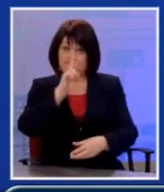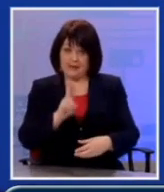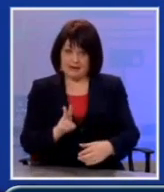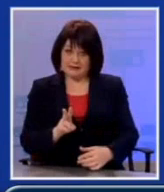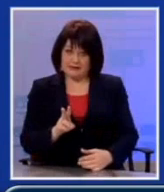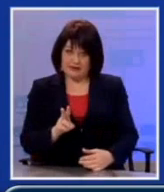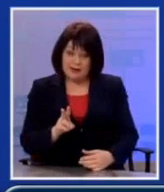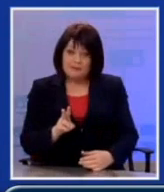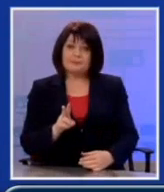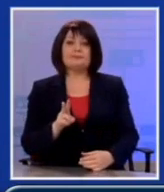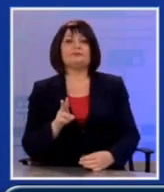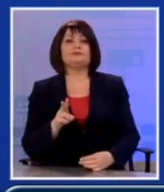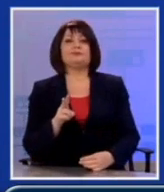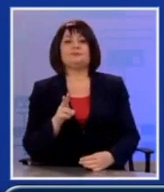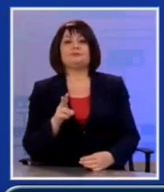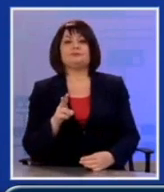Παρασκευή.